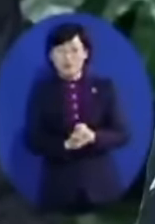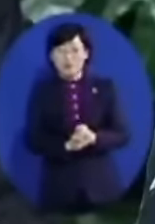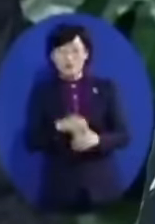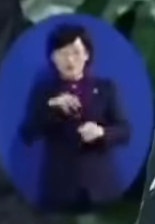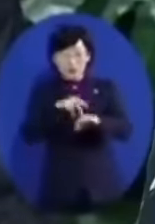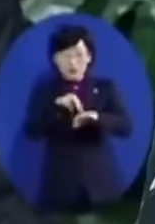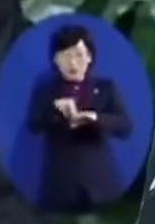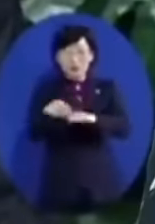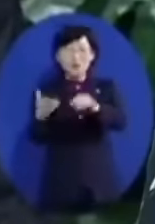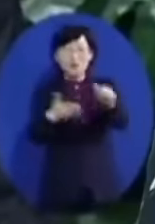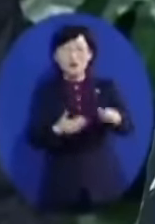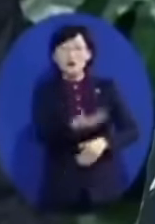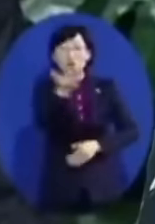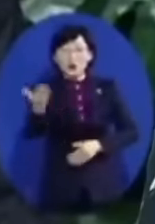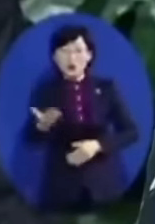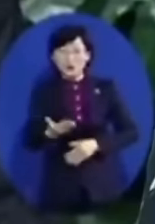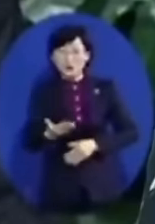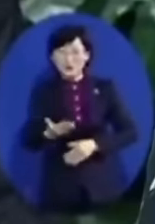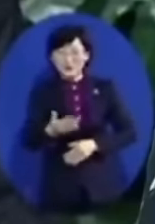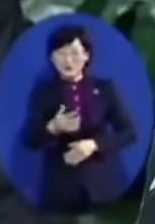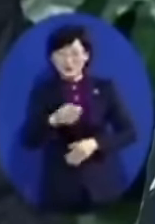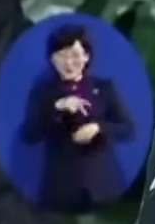그러십시오. 여러분이 그러면 저 따라 걷겠습니다.